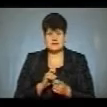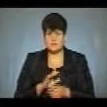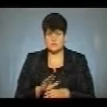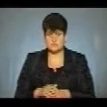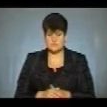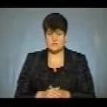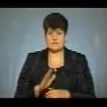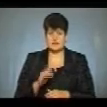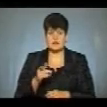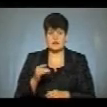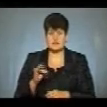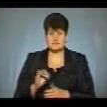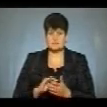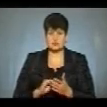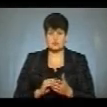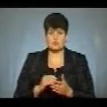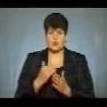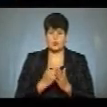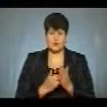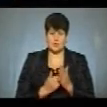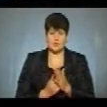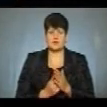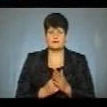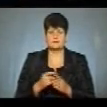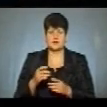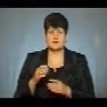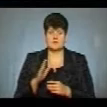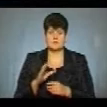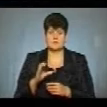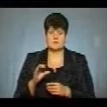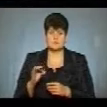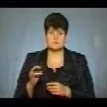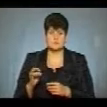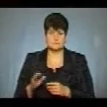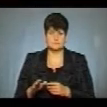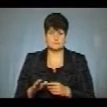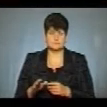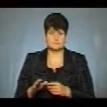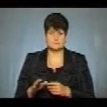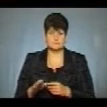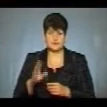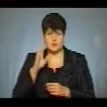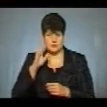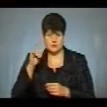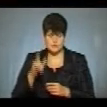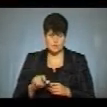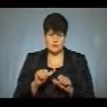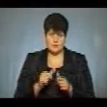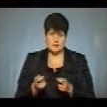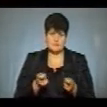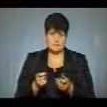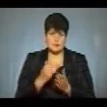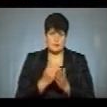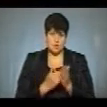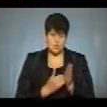На Василя Грицьєва складає адмінпротокол муніципальний інспектор Володимир Соснов. На чоловіка оформлено адміністративний